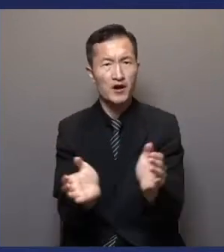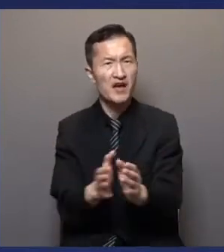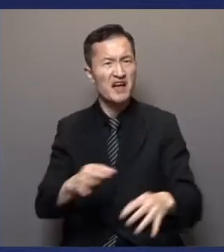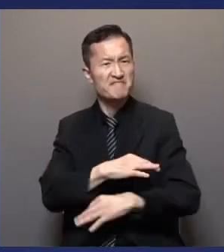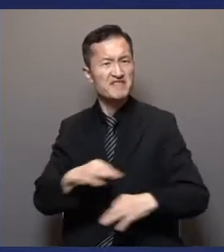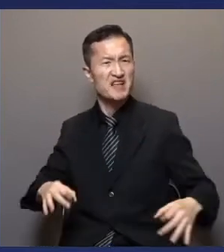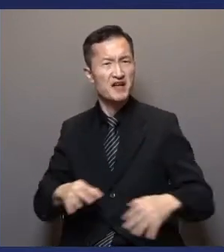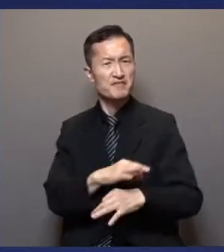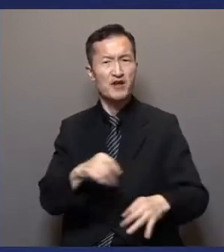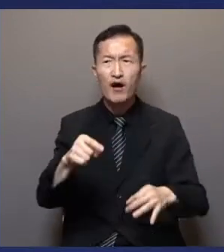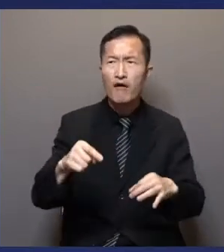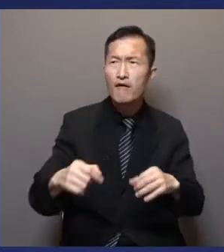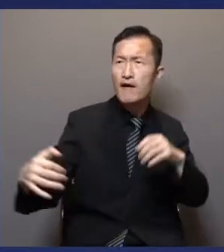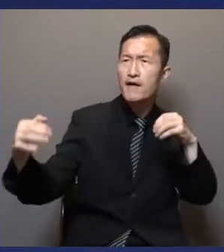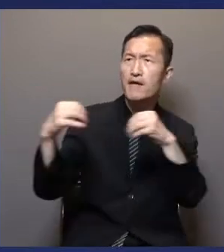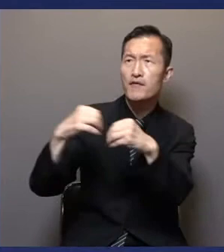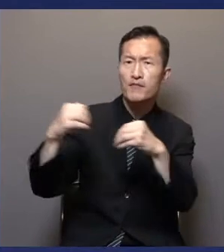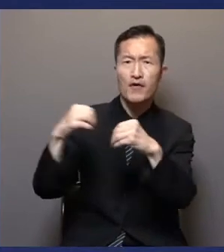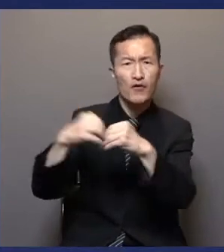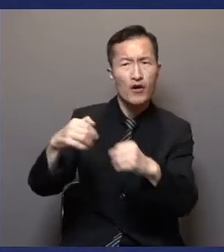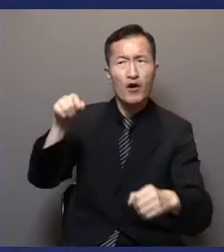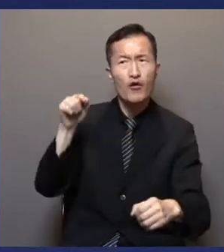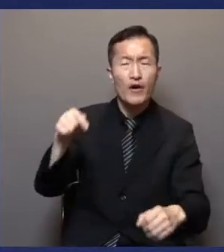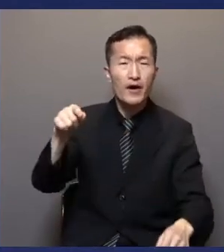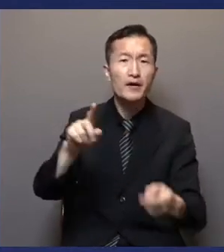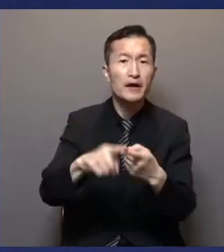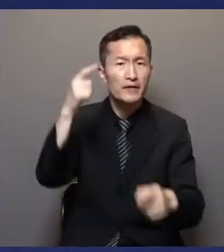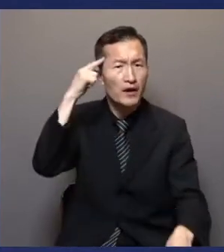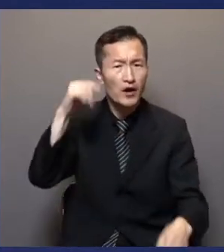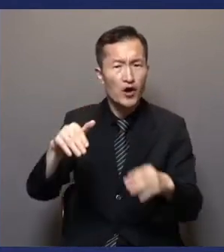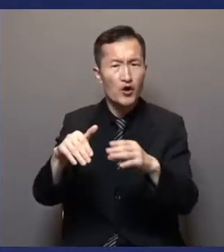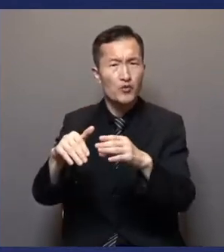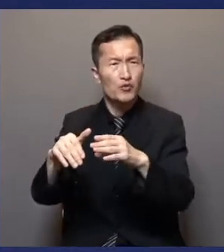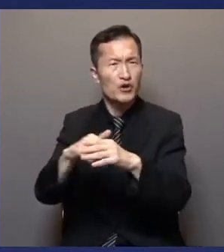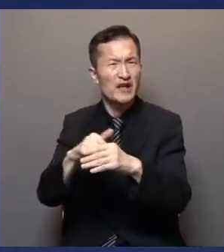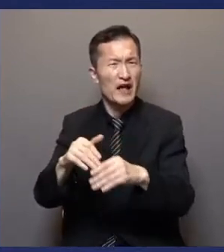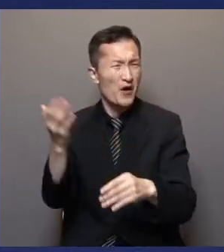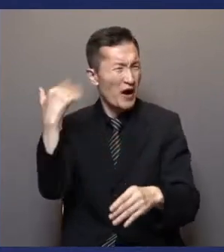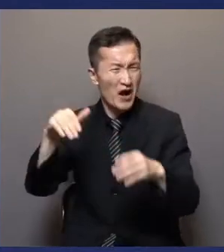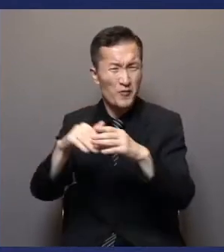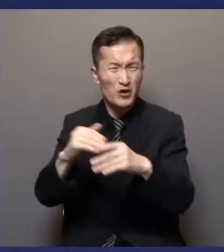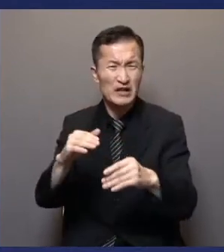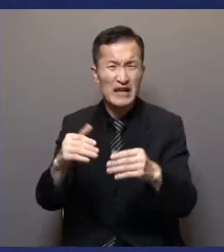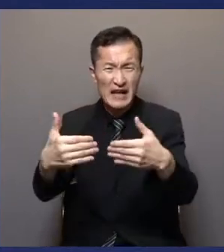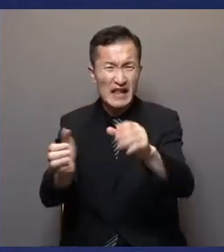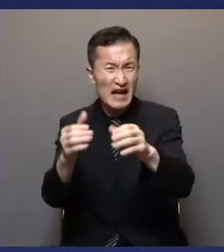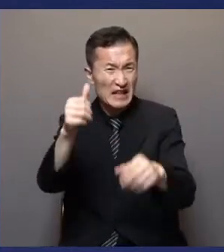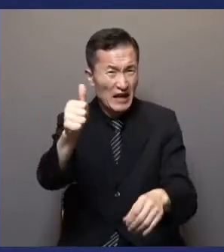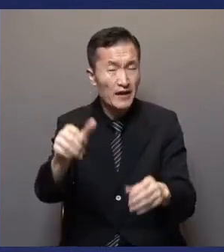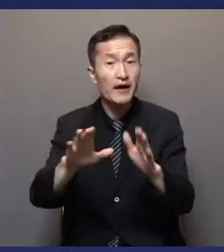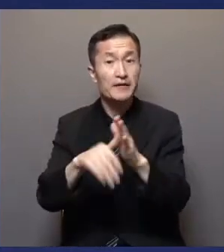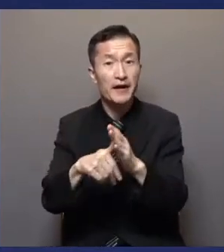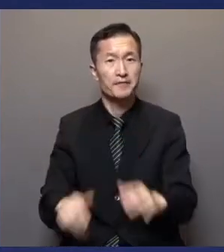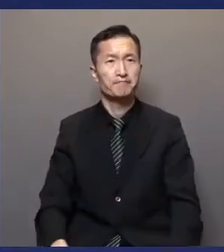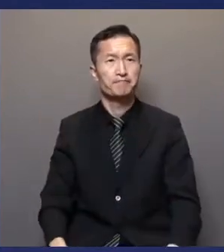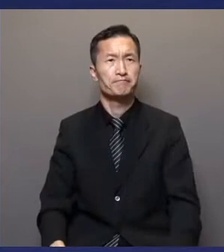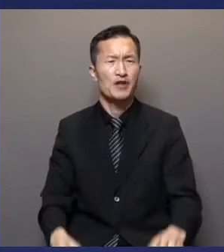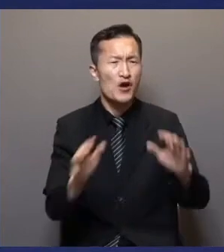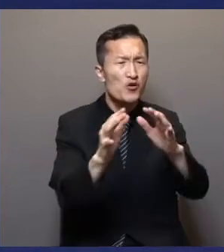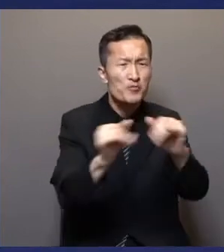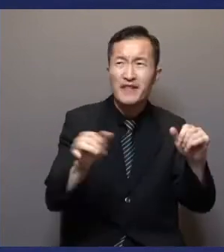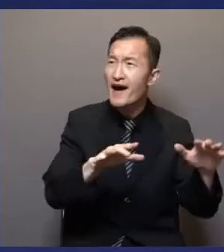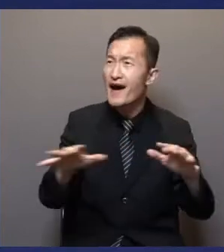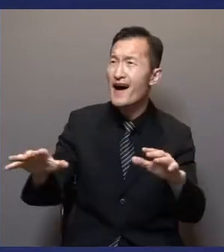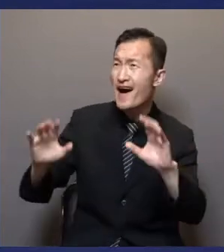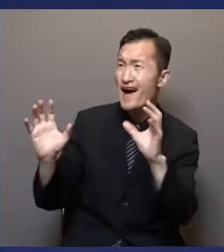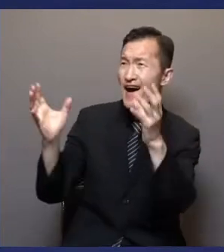부정부패와 결연히 맞서 싸우겠다고 하는 의지, 문재인 당대표가 혁신하려고 만들어내서 국민들에게 박수로 닿던 그